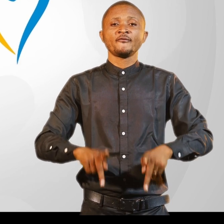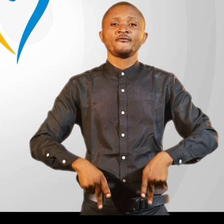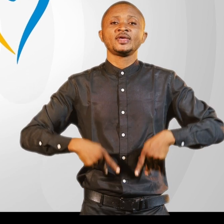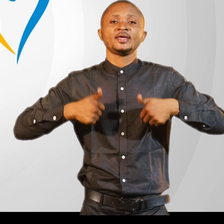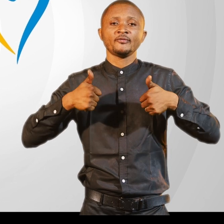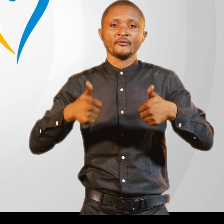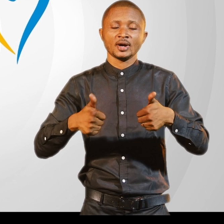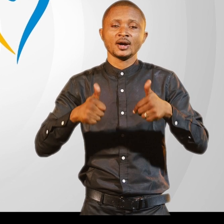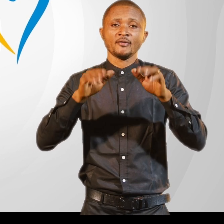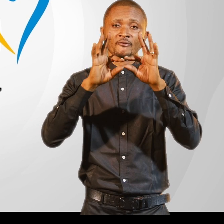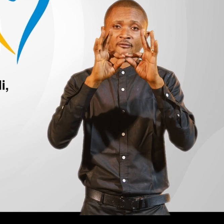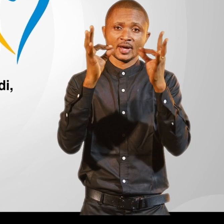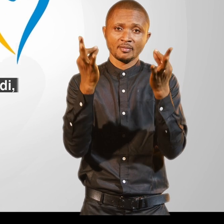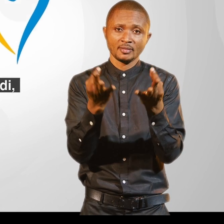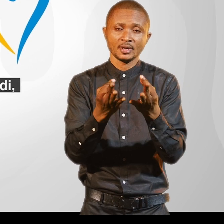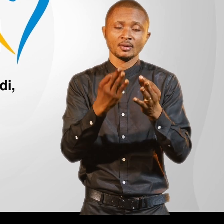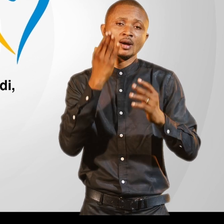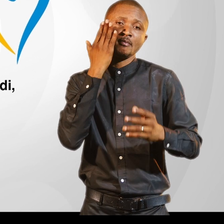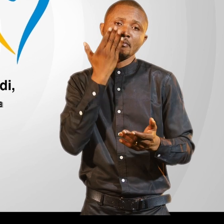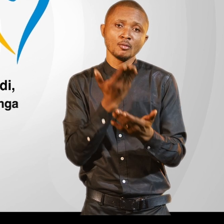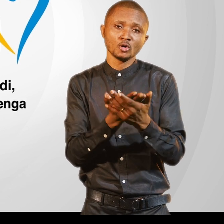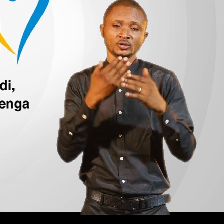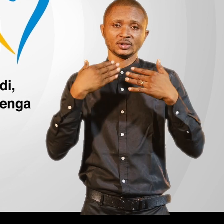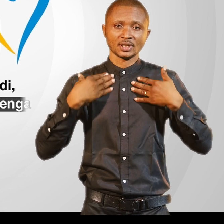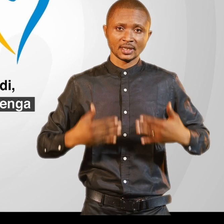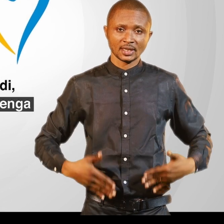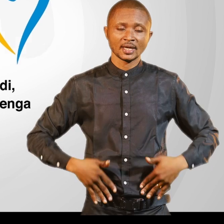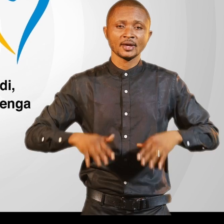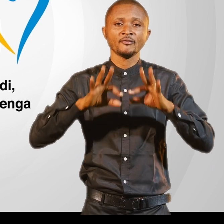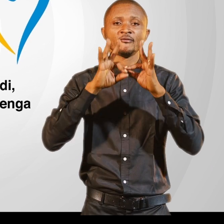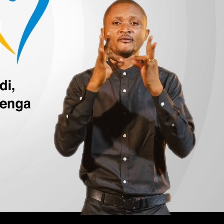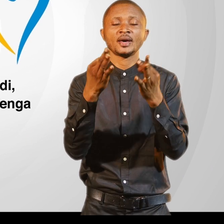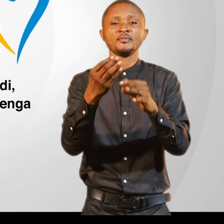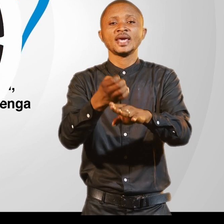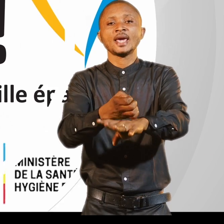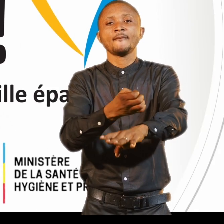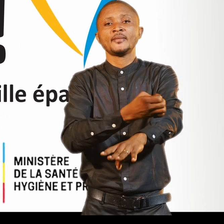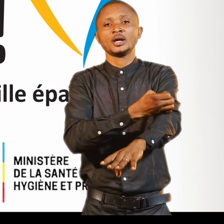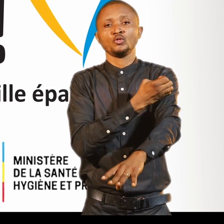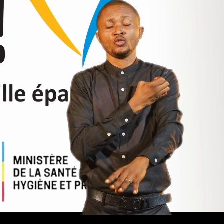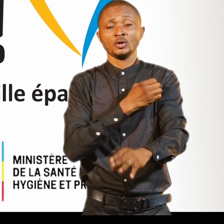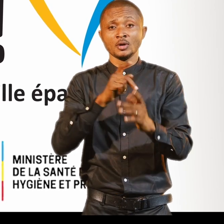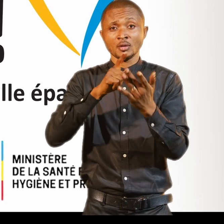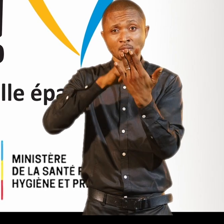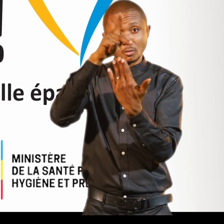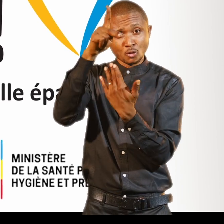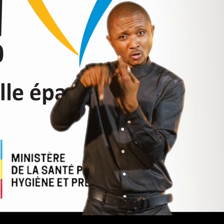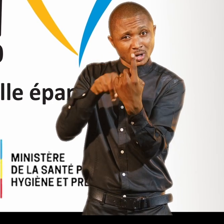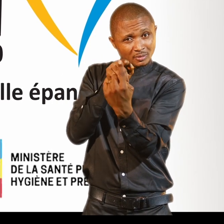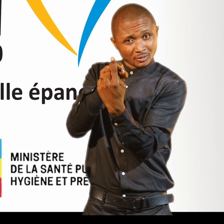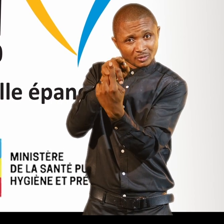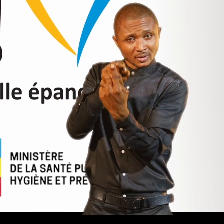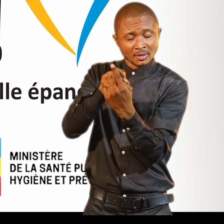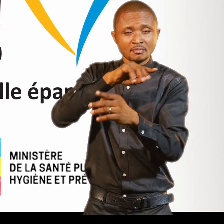Jiva, diku jijine makanda amudiji, diku jijine tungulukulu mulenga. Ndonga mueu,